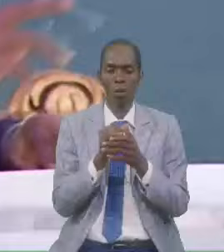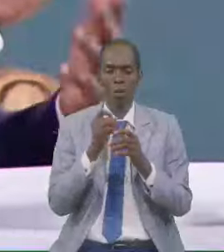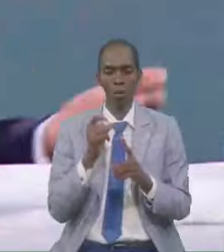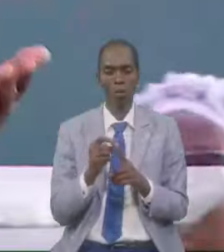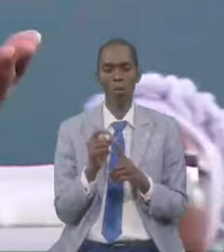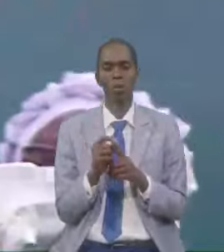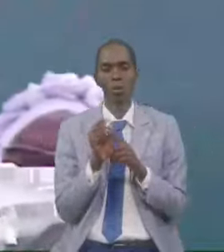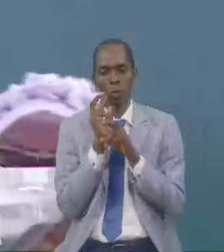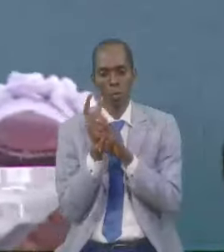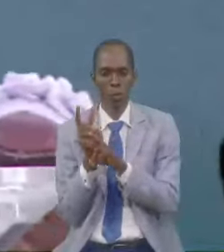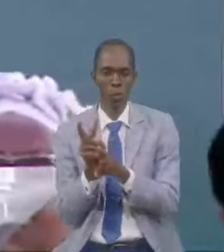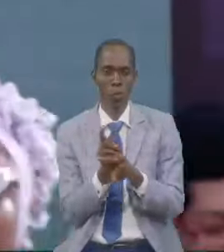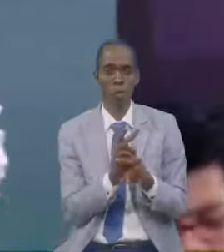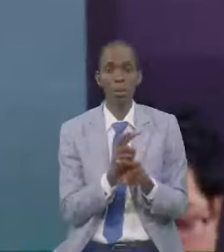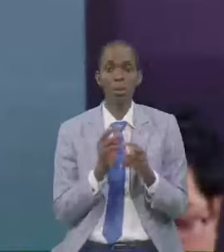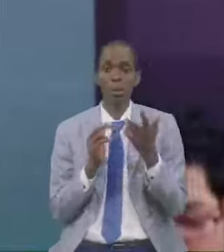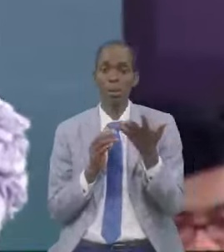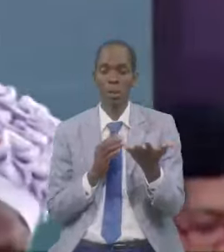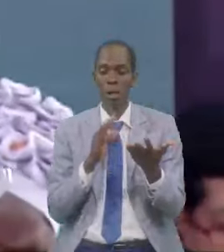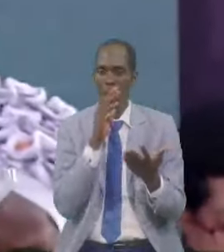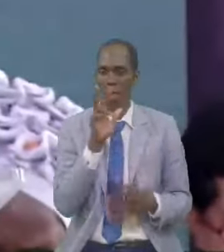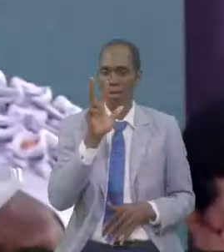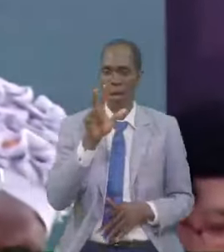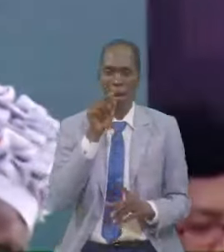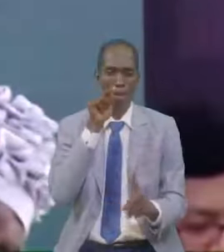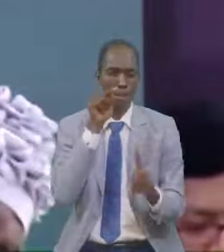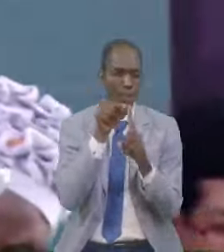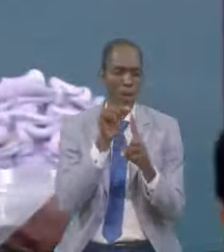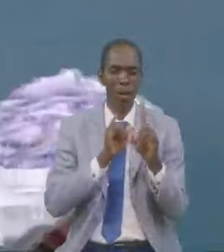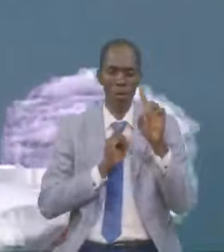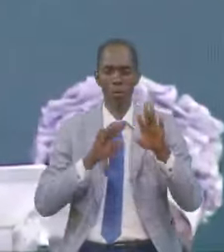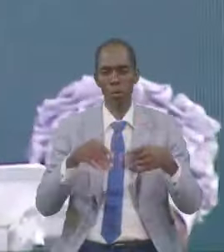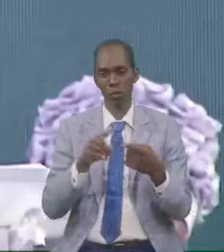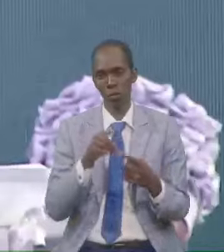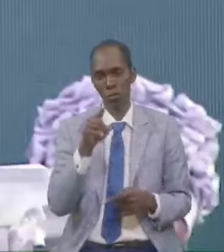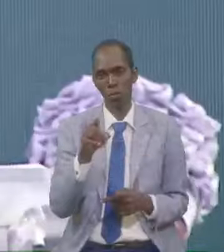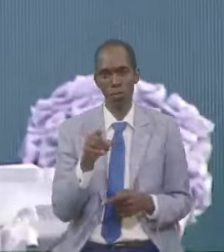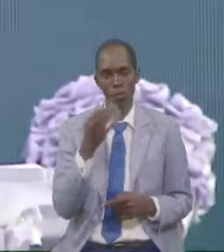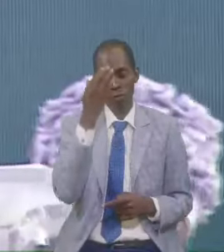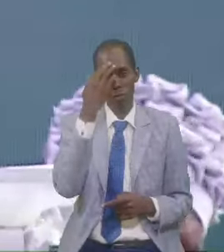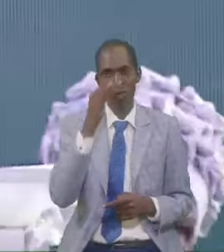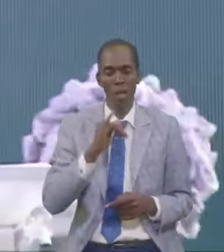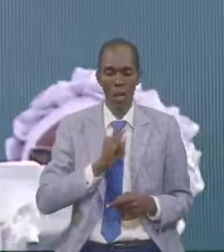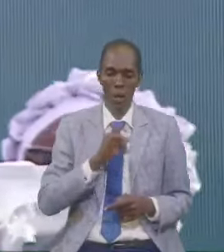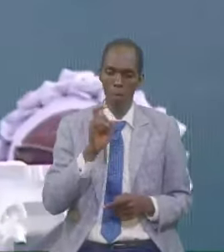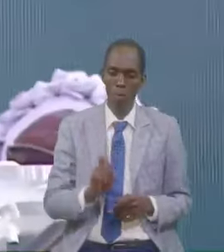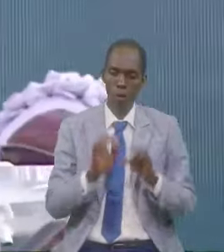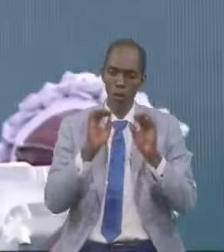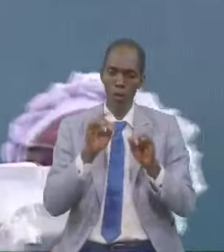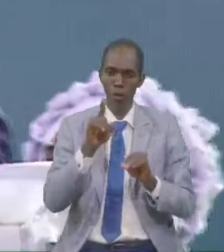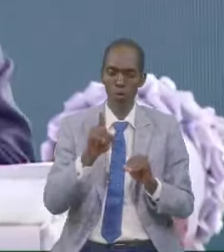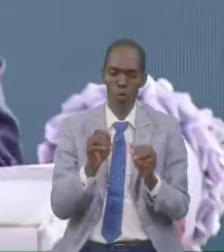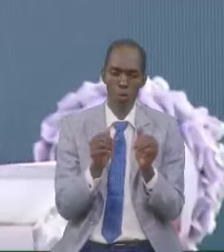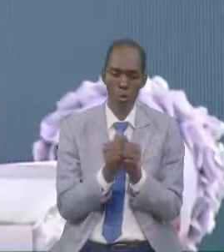అండ్ ద 3 పాయింట్స్ ఐ యామ్ టాకింగ్ అబౌట్, నేను మూడు అంశాలు మాట్లాడతాను. యు నో ఐ హావ్ టు గో స్టెప్ ఆఫ్టర్ స్టెప్, అది ఒక మెట్టు